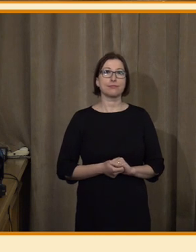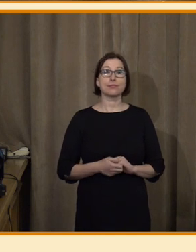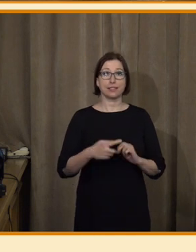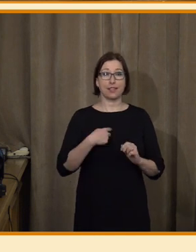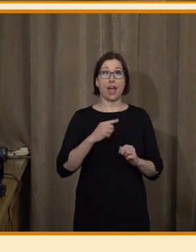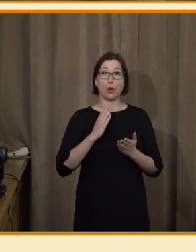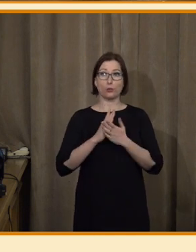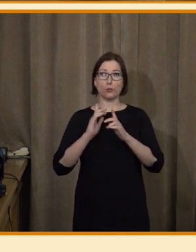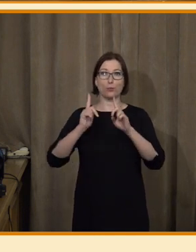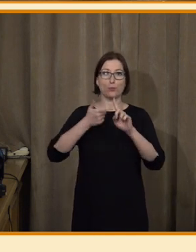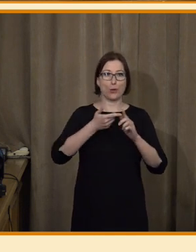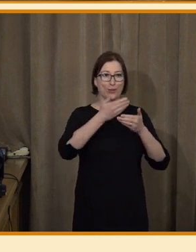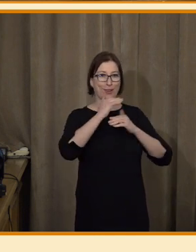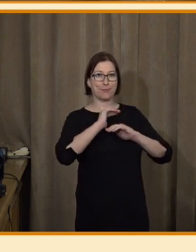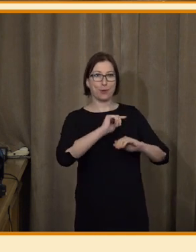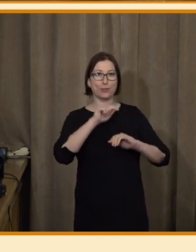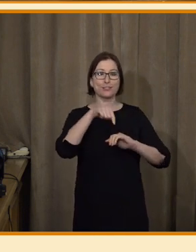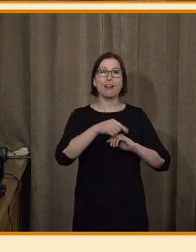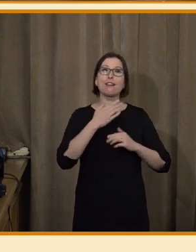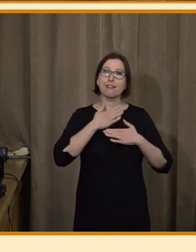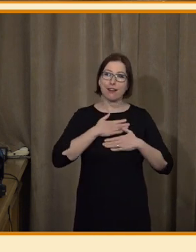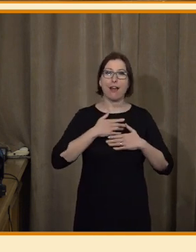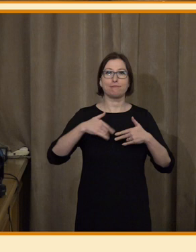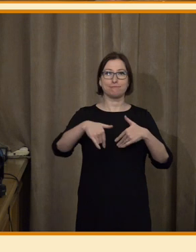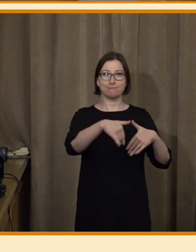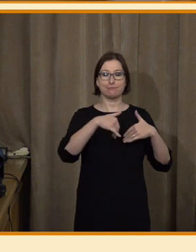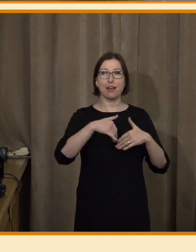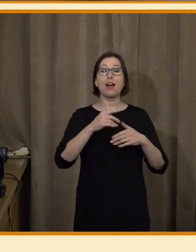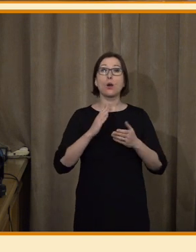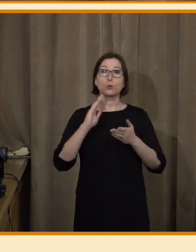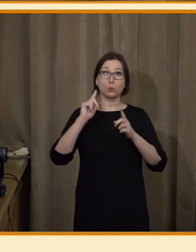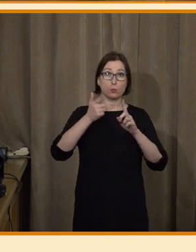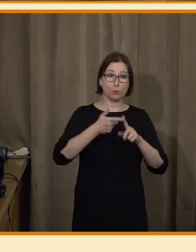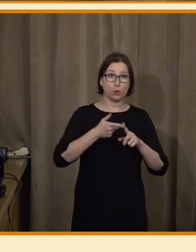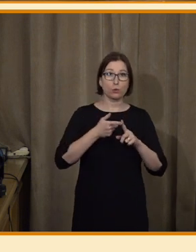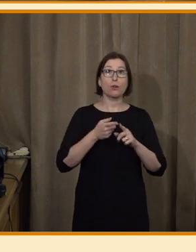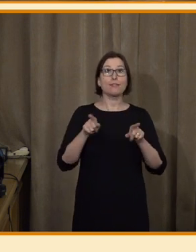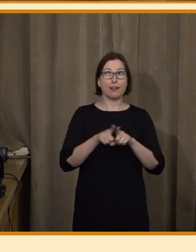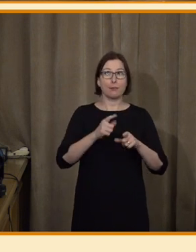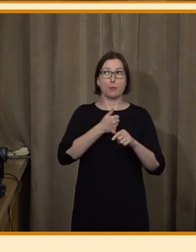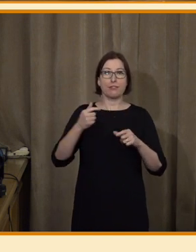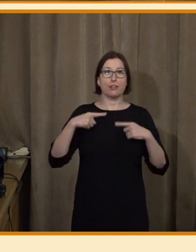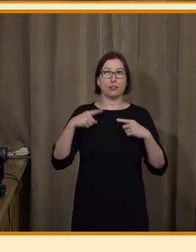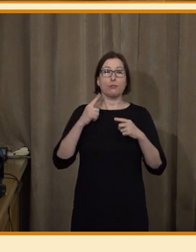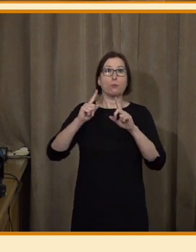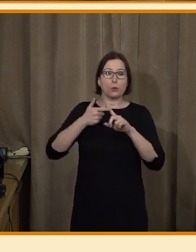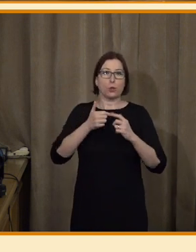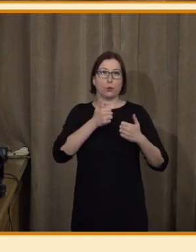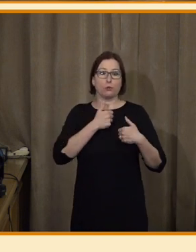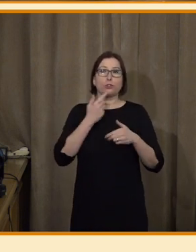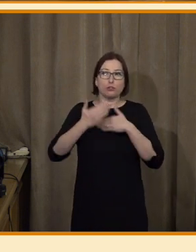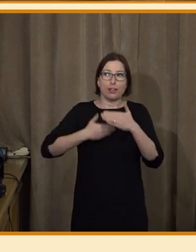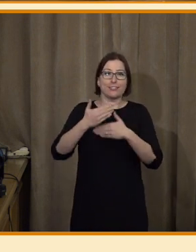I'm here for the second, I'm very happy to be here. I'm here for the second, I'm here for the second. I'm here